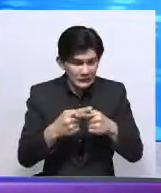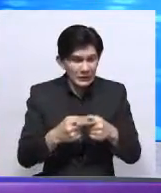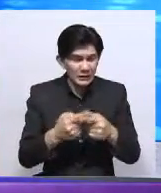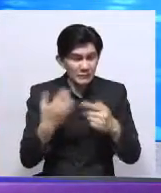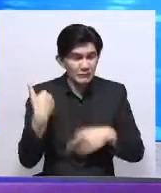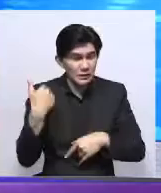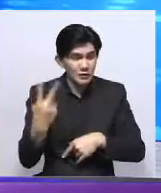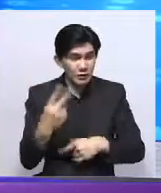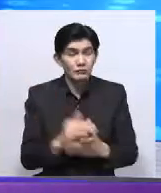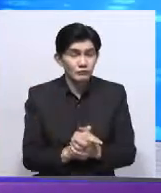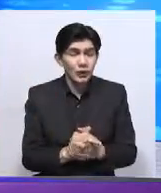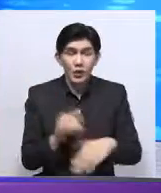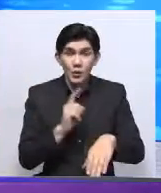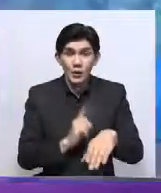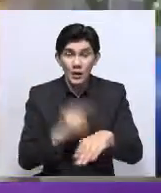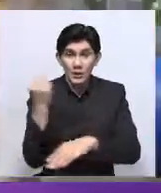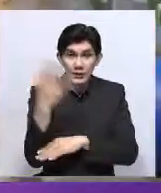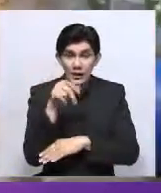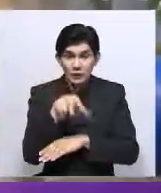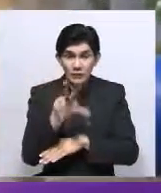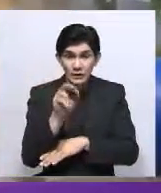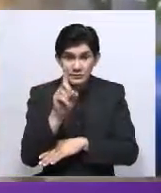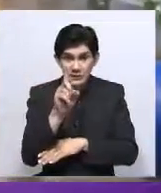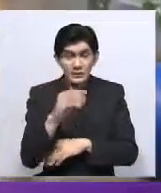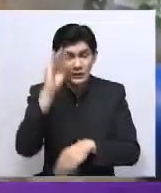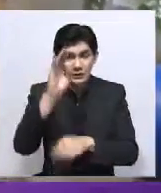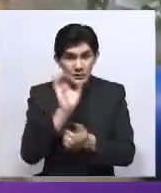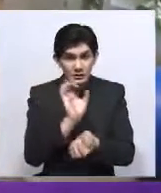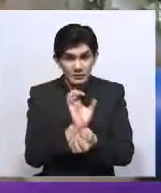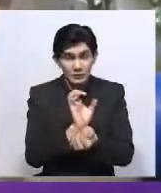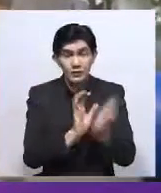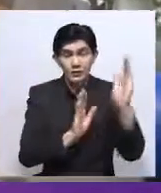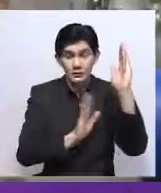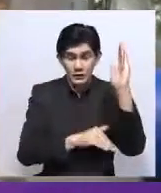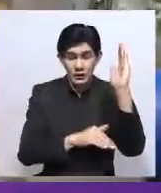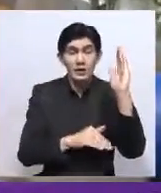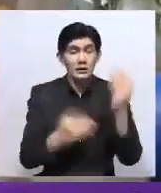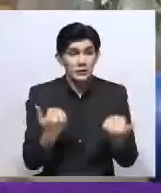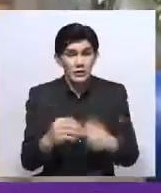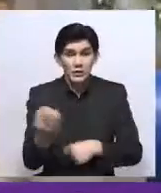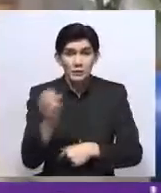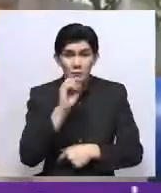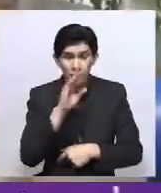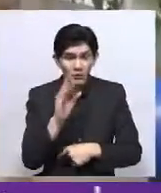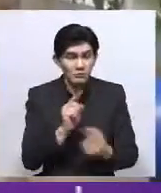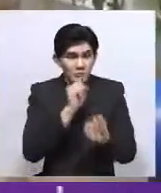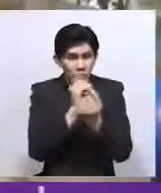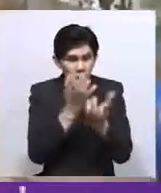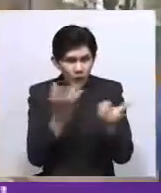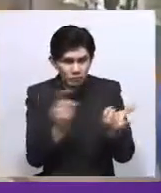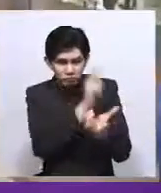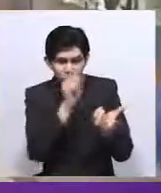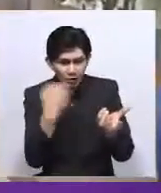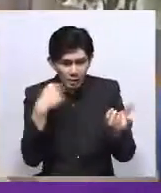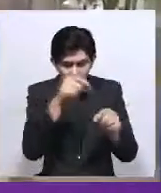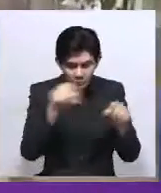าดเจ็บ2คนโดยเมื่อเวลา 5:31 นตำรวจภูธรสายบุรีได้รับแจ้งเหตุพบวัตถุต้องสงสัย